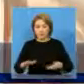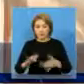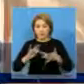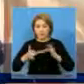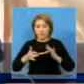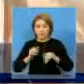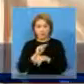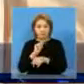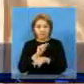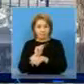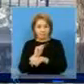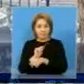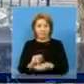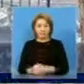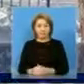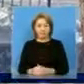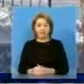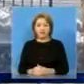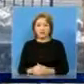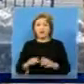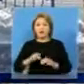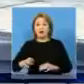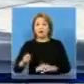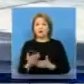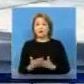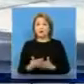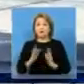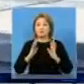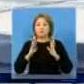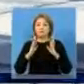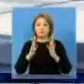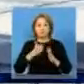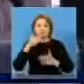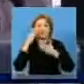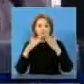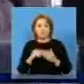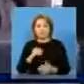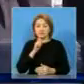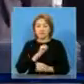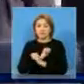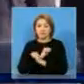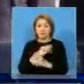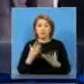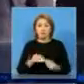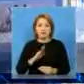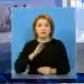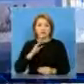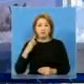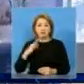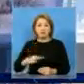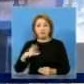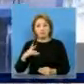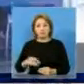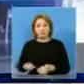онлайн білімді алып жатыр. Аудан орталығындағы орталық саябақшы көңілді. Жексенбілік демалыста ол қызын еріткен қала